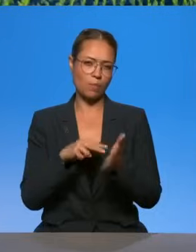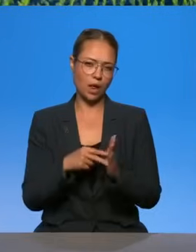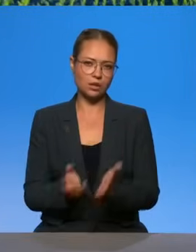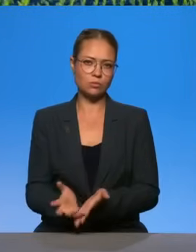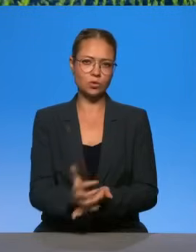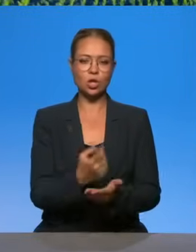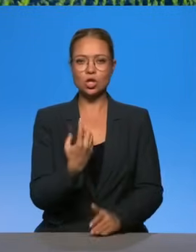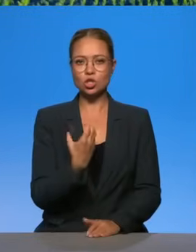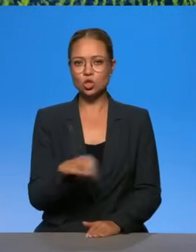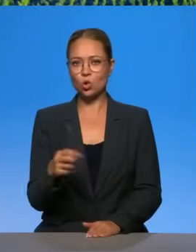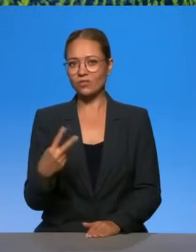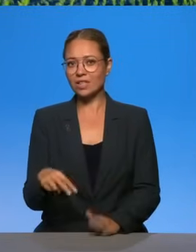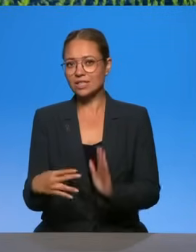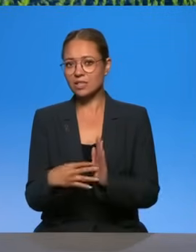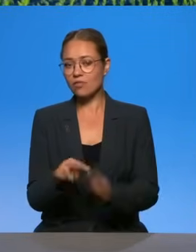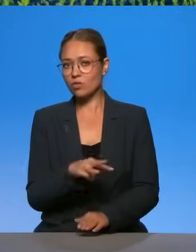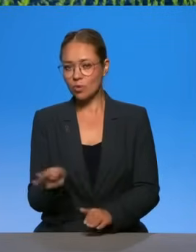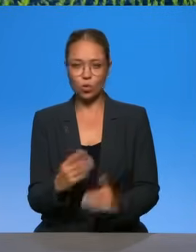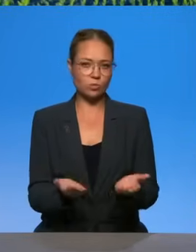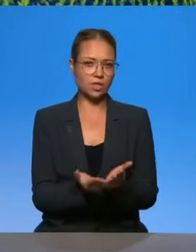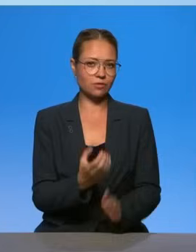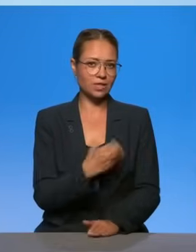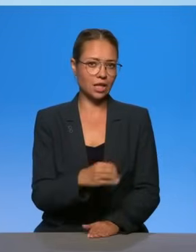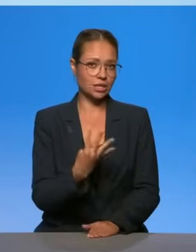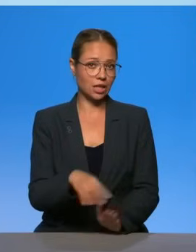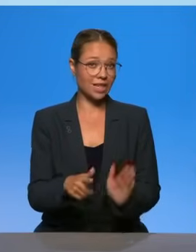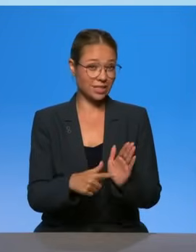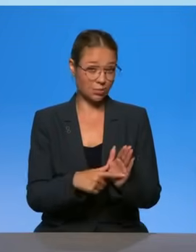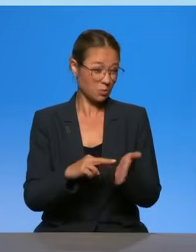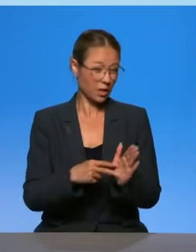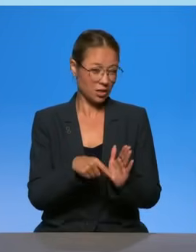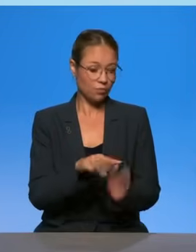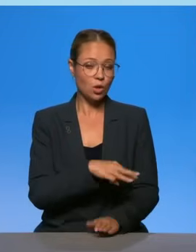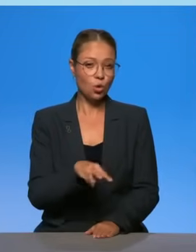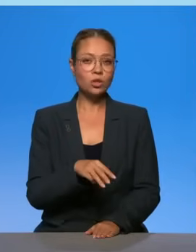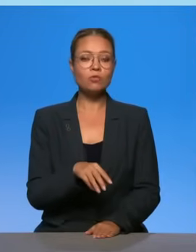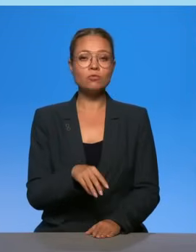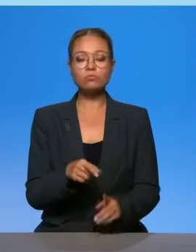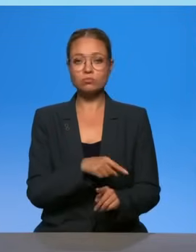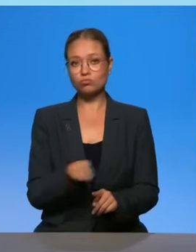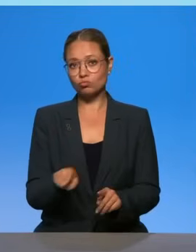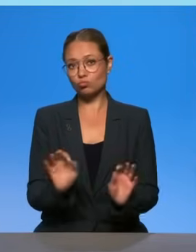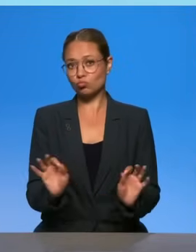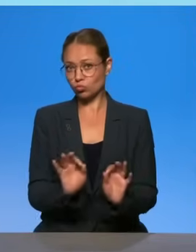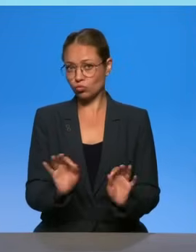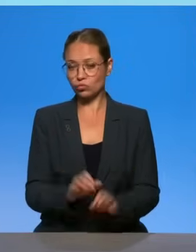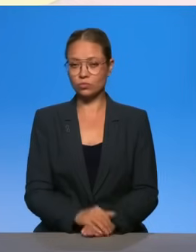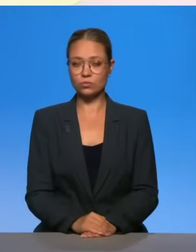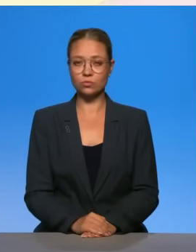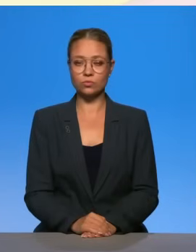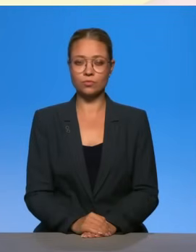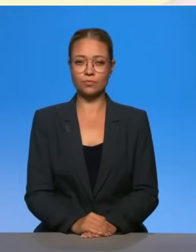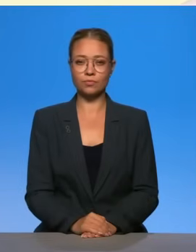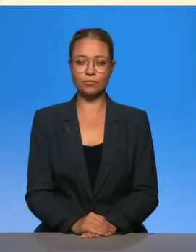миллионов против 147 миллионов, это предварительно, но это выглядит, да, довольно. Да, это связано еще,